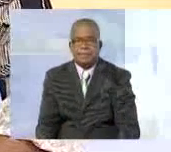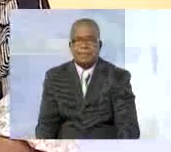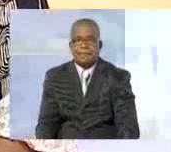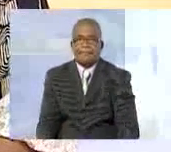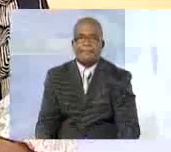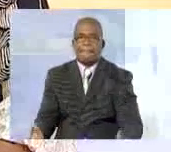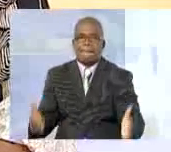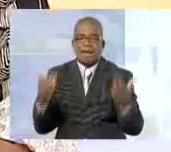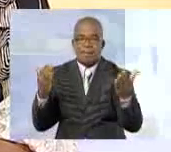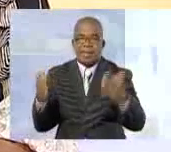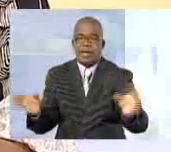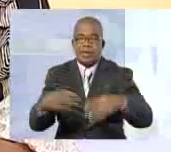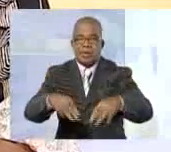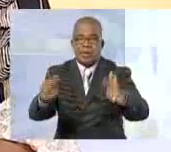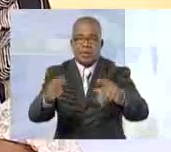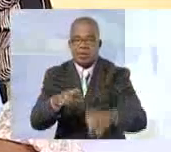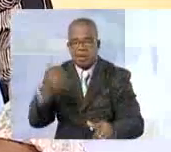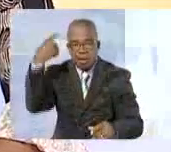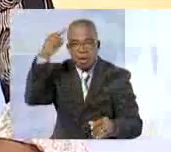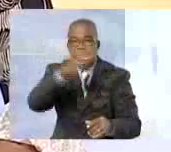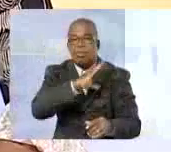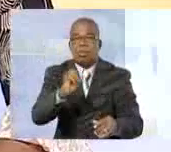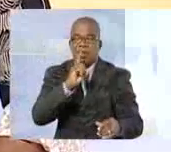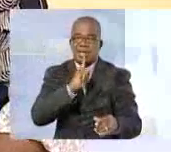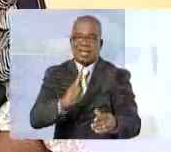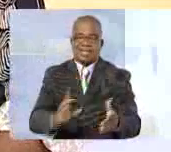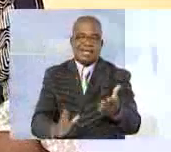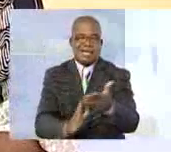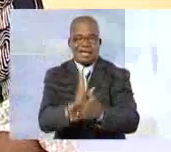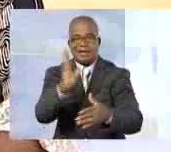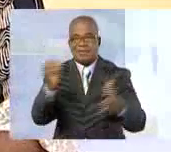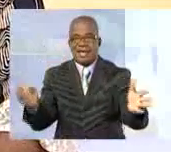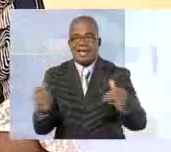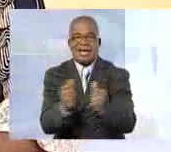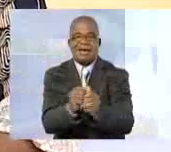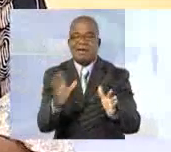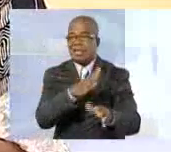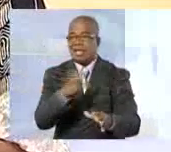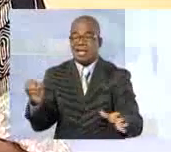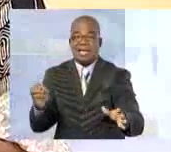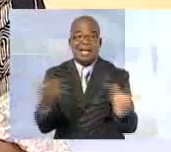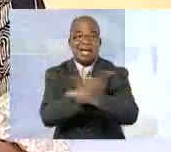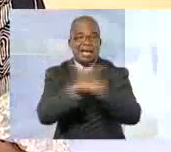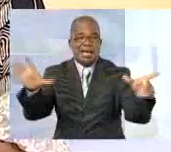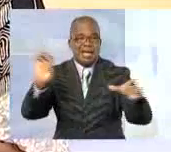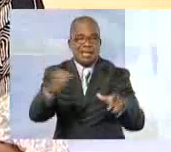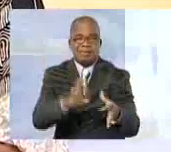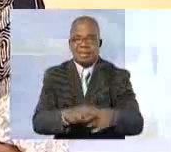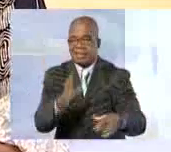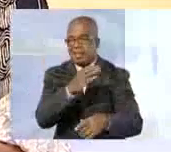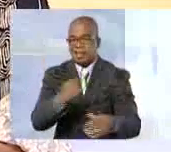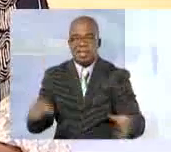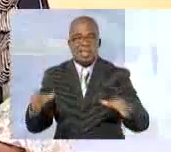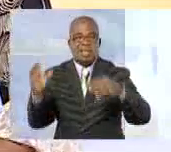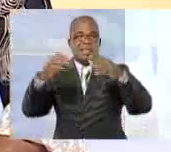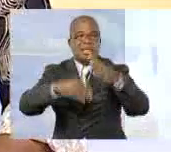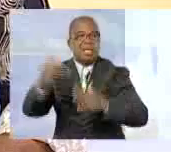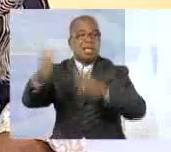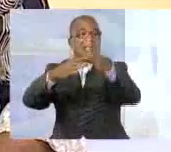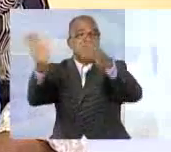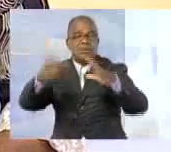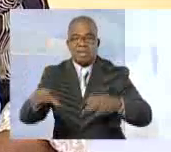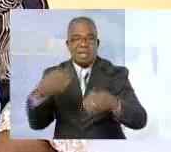Élaborer une stratégie adéquate pour être compétitif face à la libéralisation de l'espace audiovisuel ivoirien, c'est